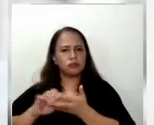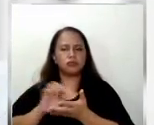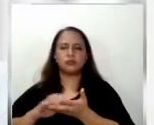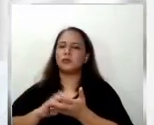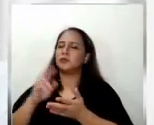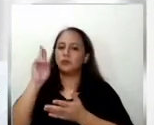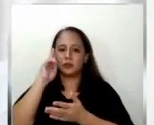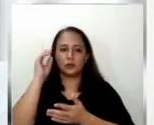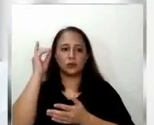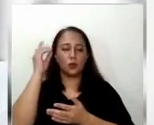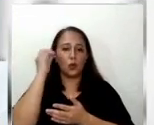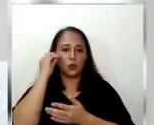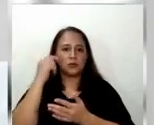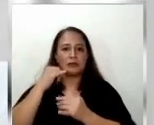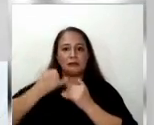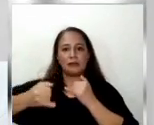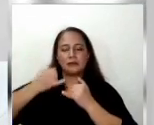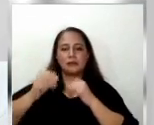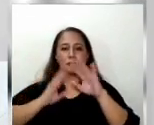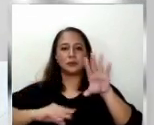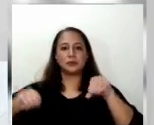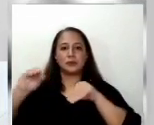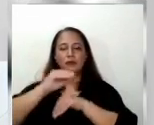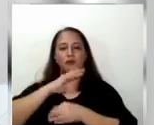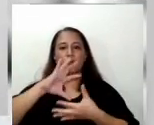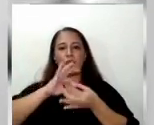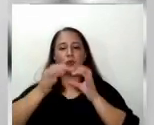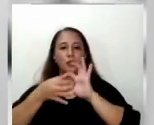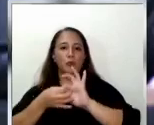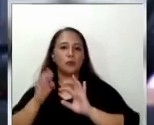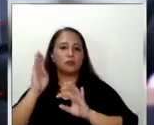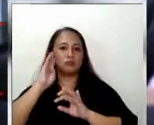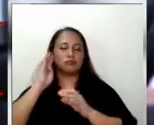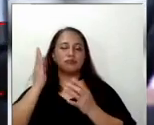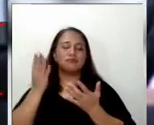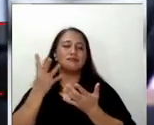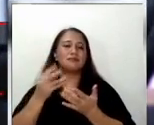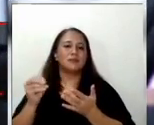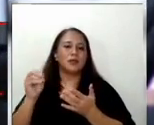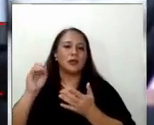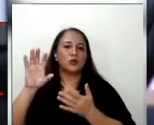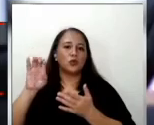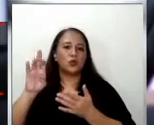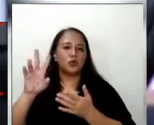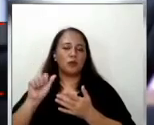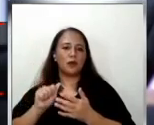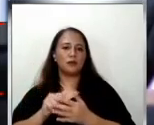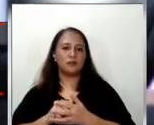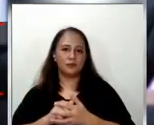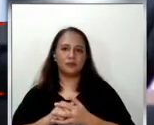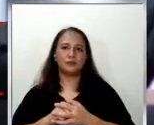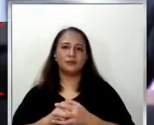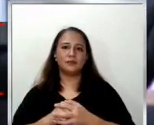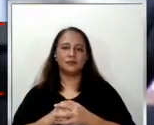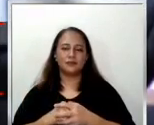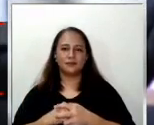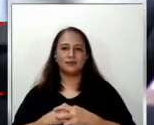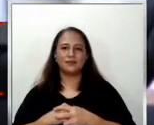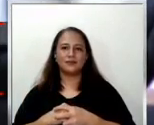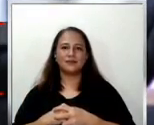pagiging last minute replacement para sa Olympic bronze medalist ng Cuba. Sí, otra vez he tomado pelea con